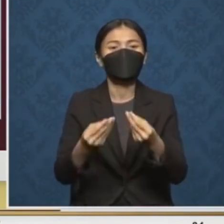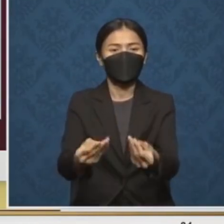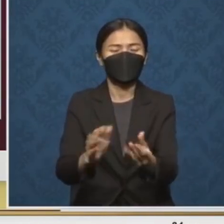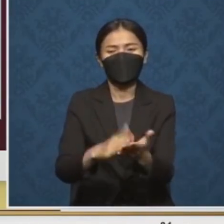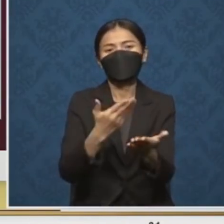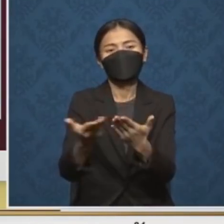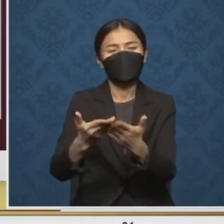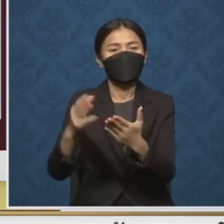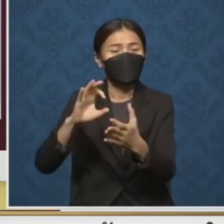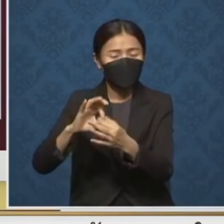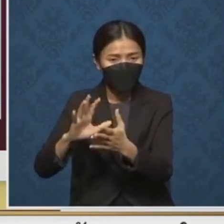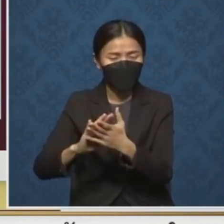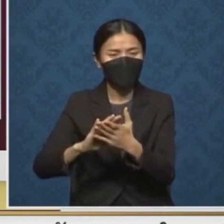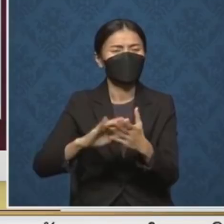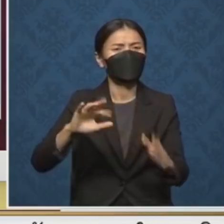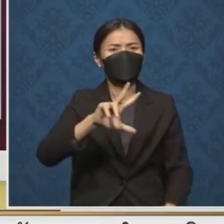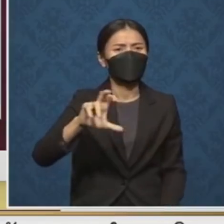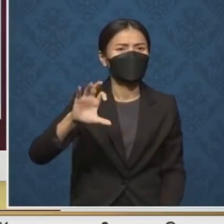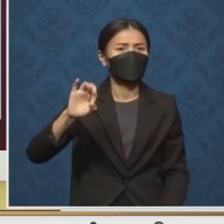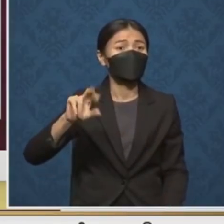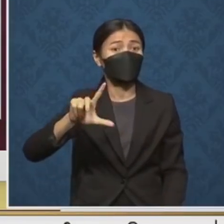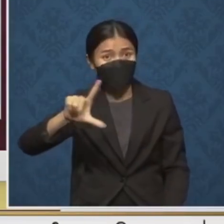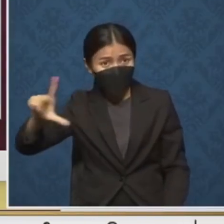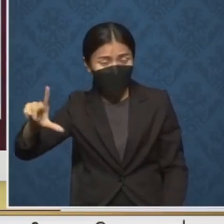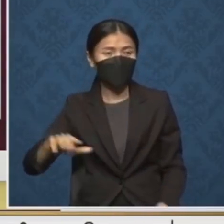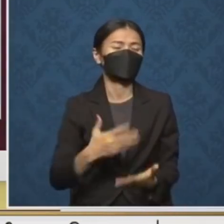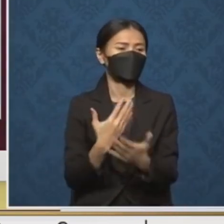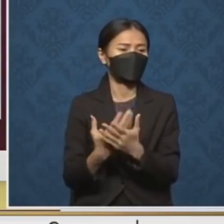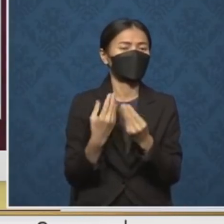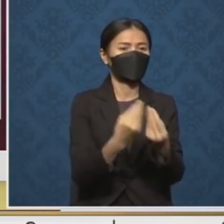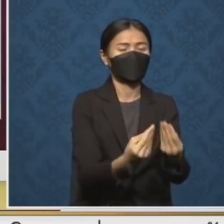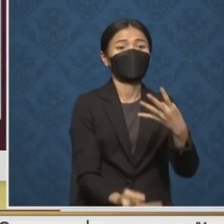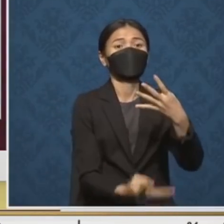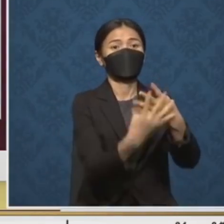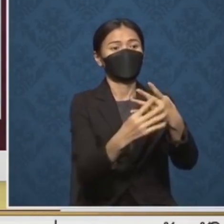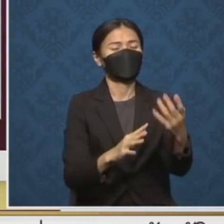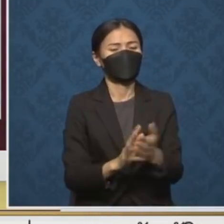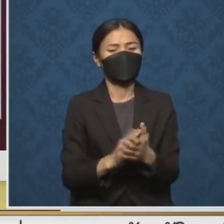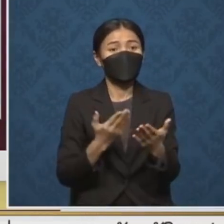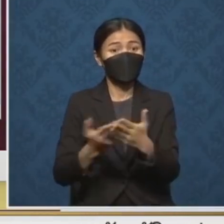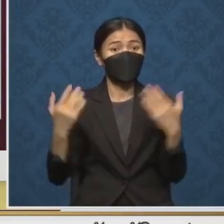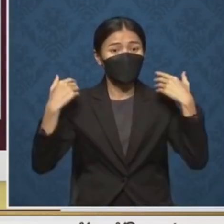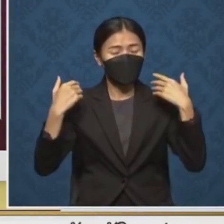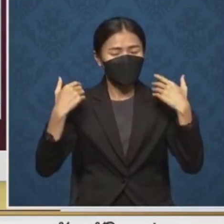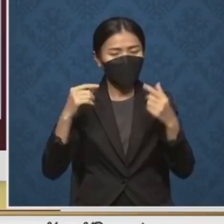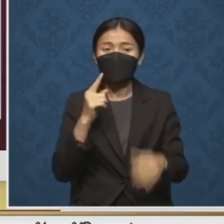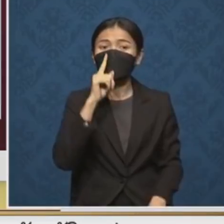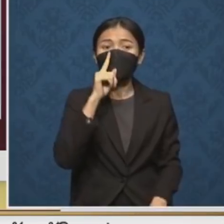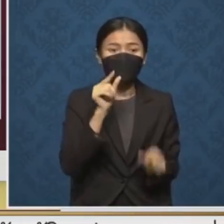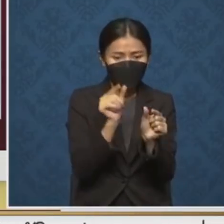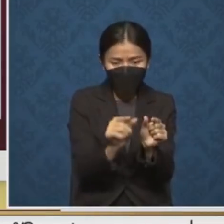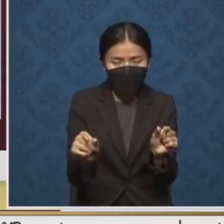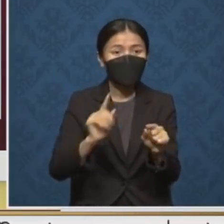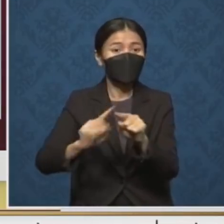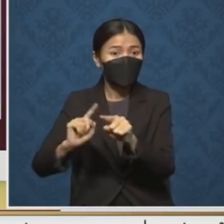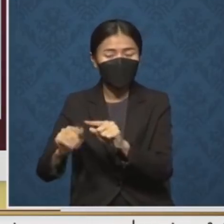บาทมีการอนุมัติให้กับกรมราชทัณฑ์ค่ะในการแก้ไขปัญหาโควิดในเรือนจำซื้อชุดตรวจซื้ออุปกรณ์ทำโรงพยาบาลส